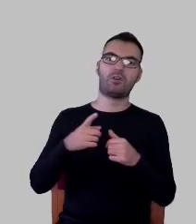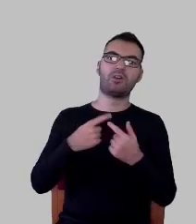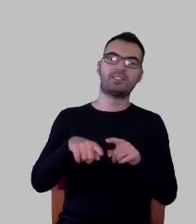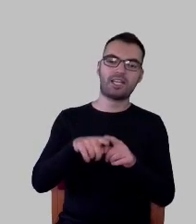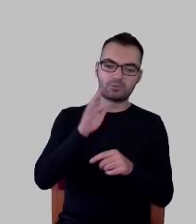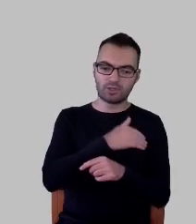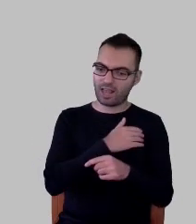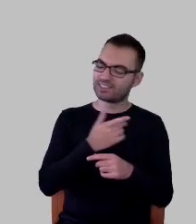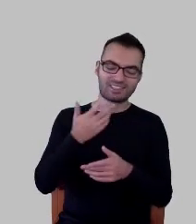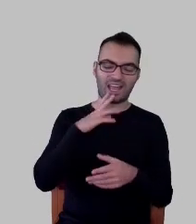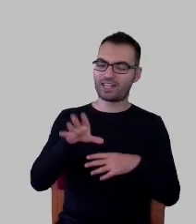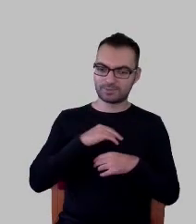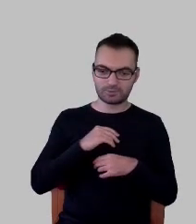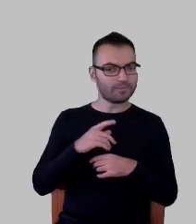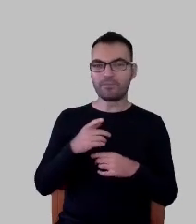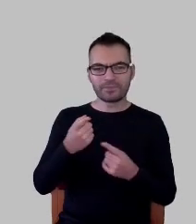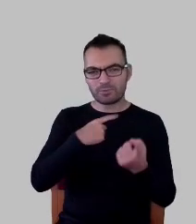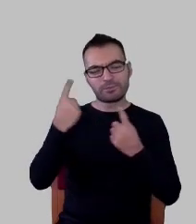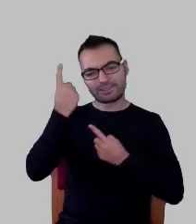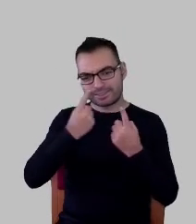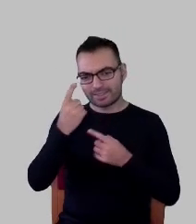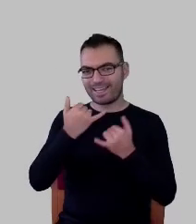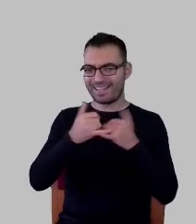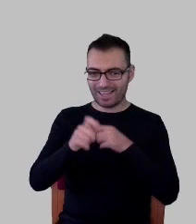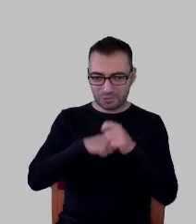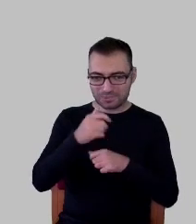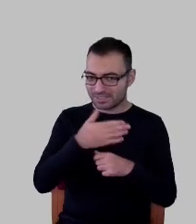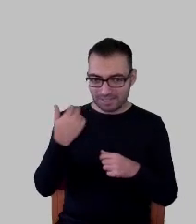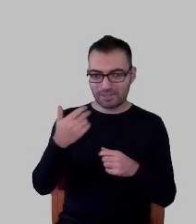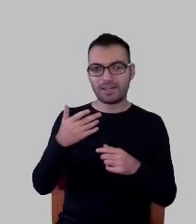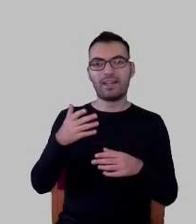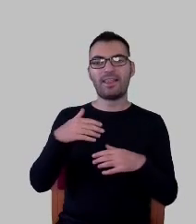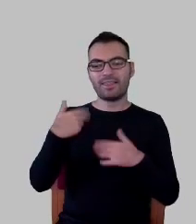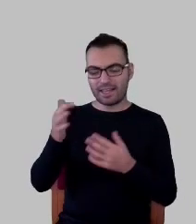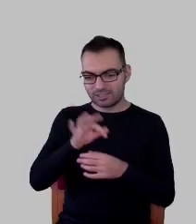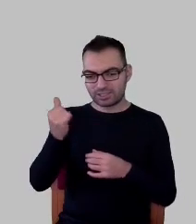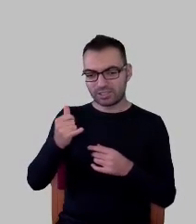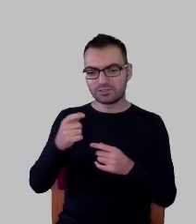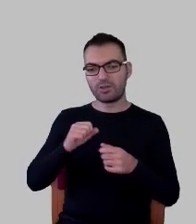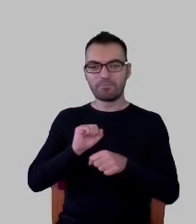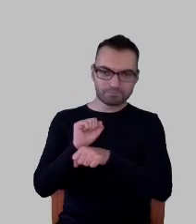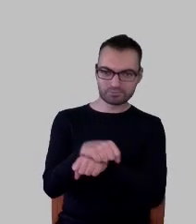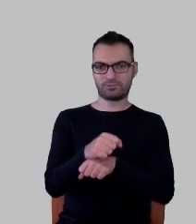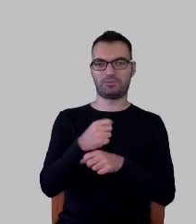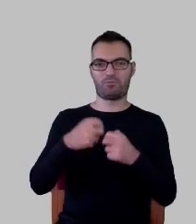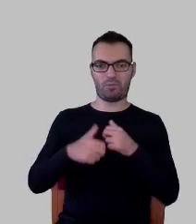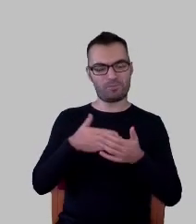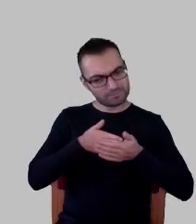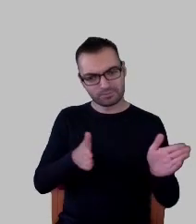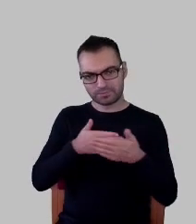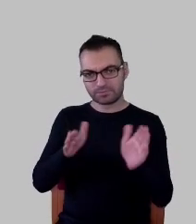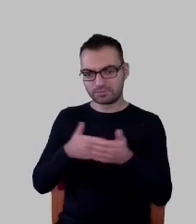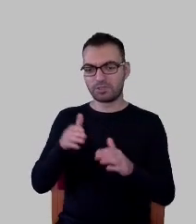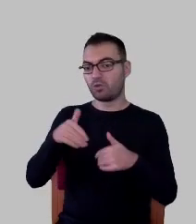go nie akceptuje. Zastanówmy się, czy nie ma innych rozwiązań, które pomogą dziecku pokonać te trudności, na jakie napotyka,